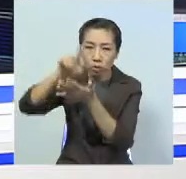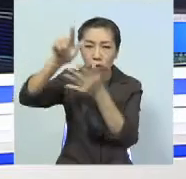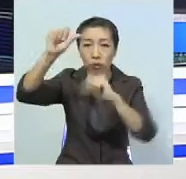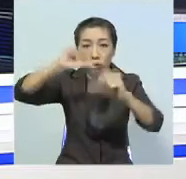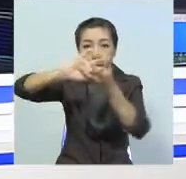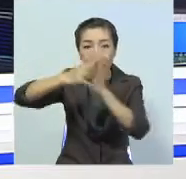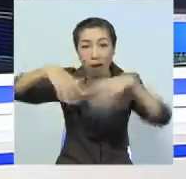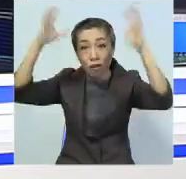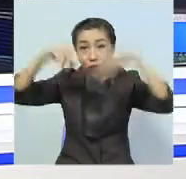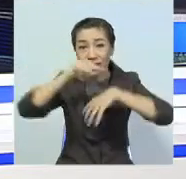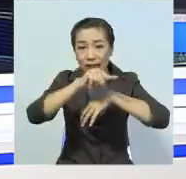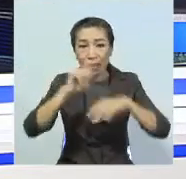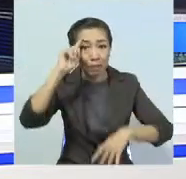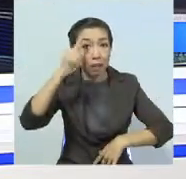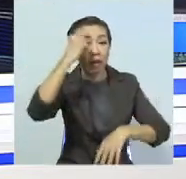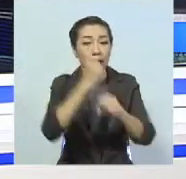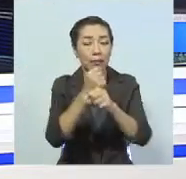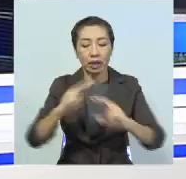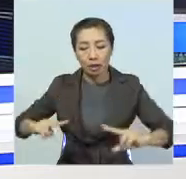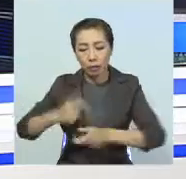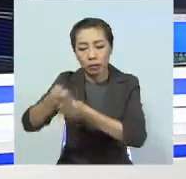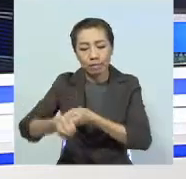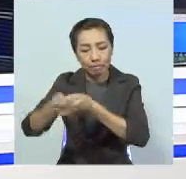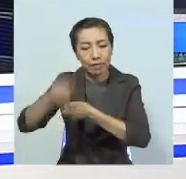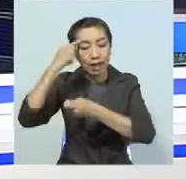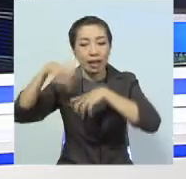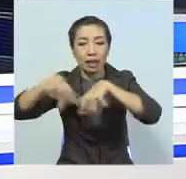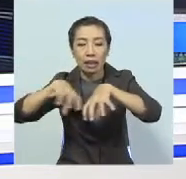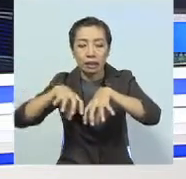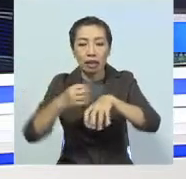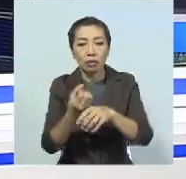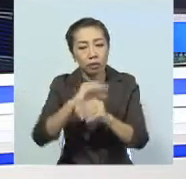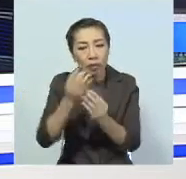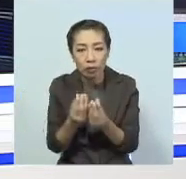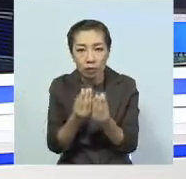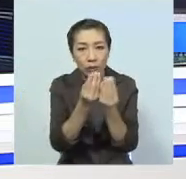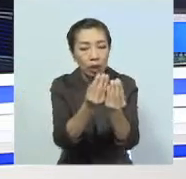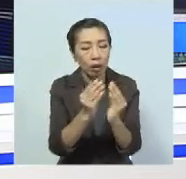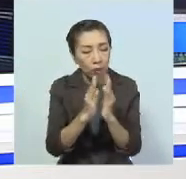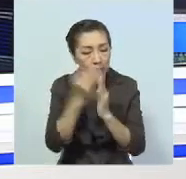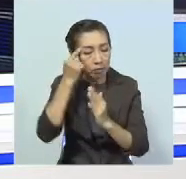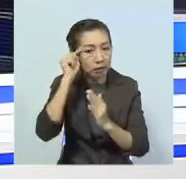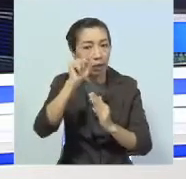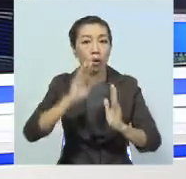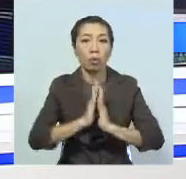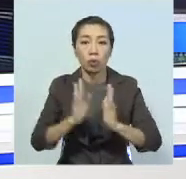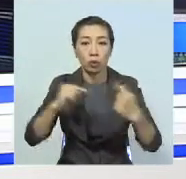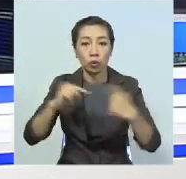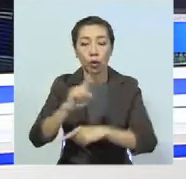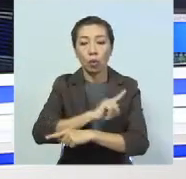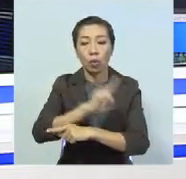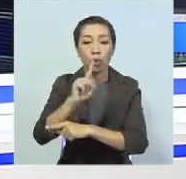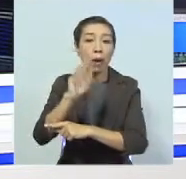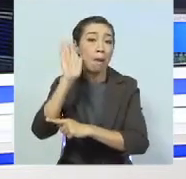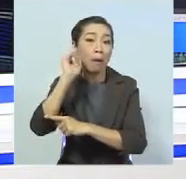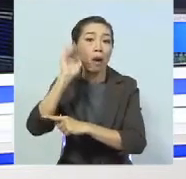ยในส่วนของกระทรวงเกษตรและสหกรณ์ได้จัดพิธีถวายราชสักการะน้อมรำลึกในพระมหากรุณาธิคุณเนื่องในโอกาสวันพ